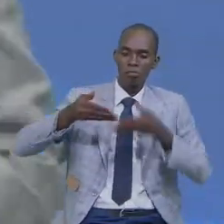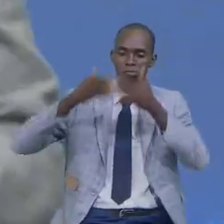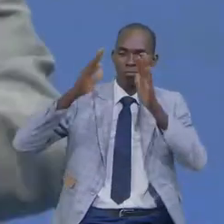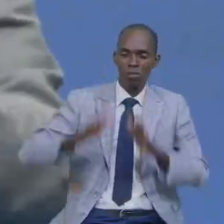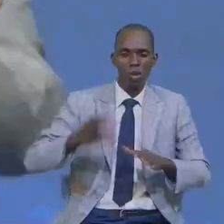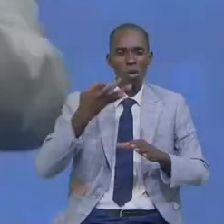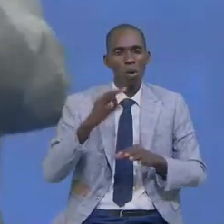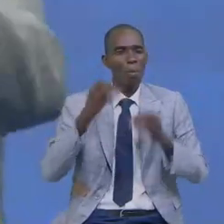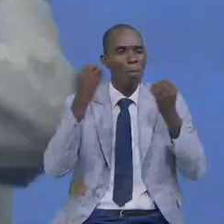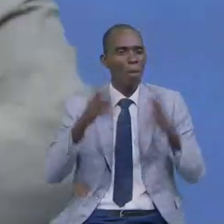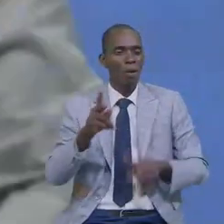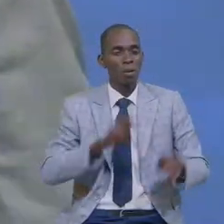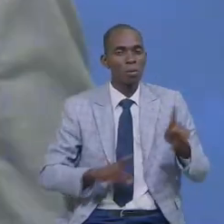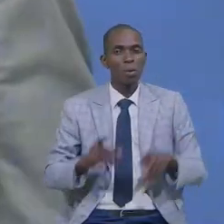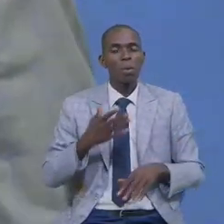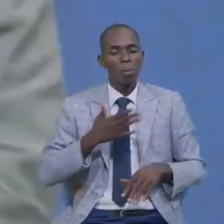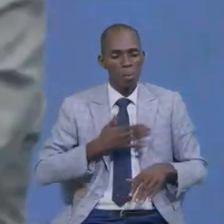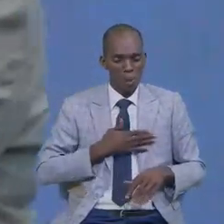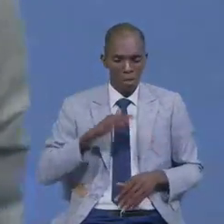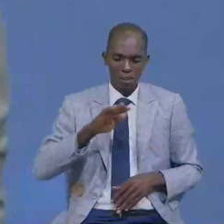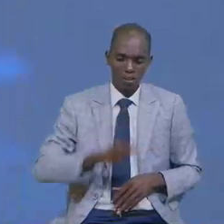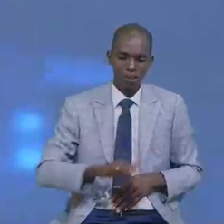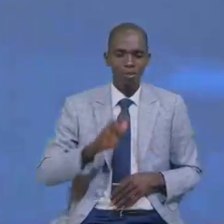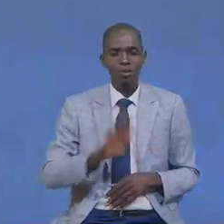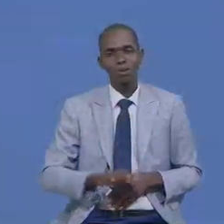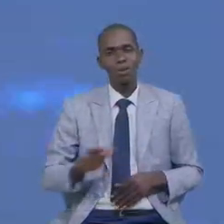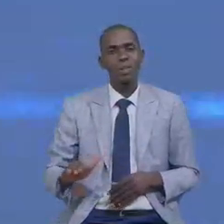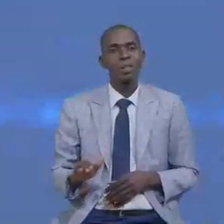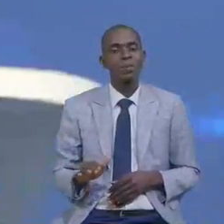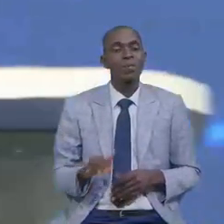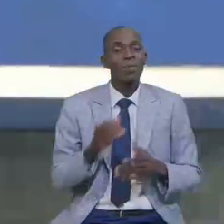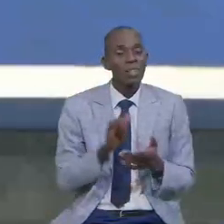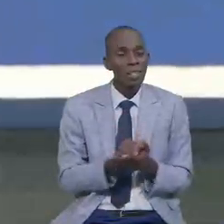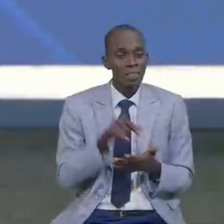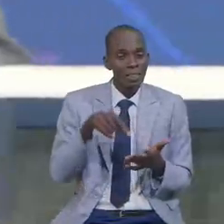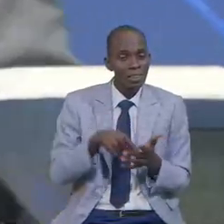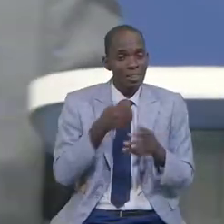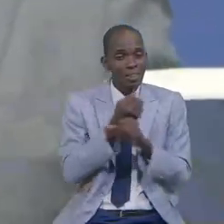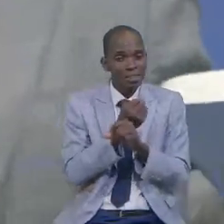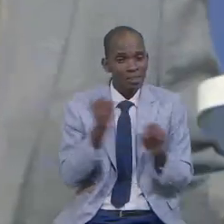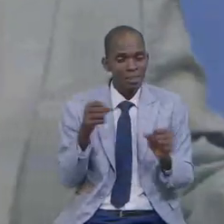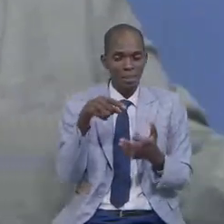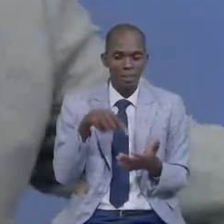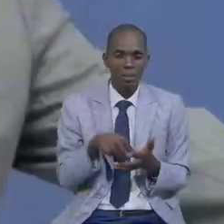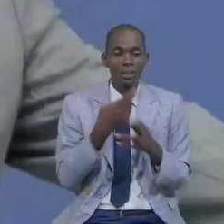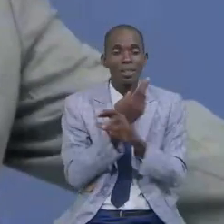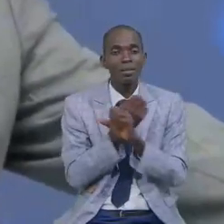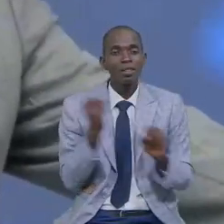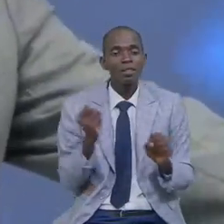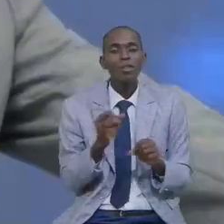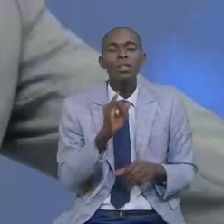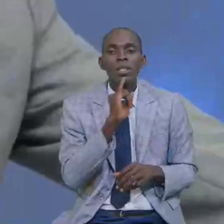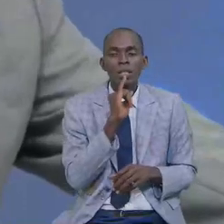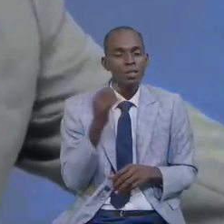plusieurs personnes. Mes petits-enfants, c'est ce que je disais, non? Que ce salut-là, oh, cette rédemption-là,